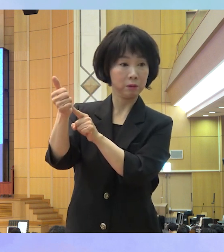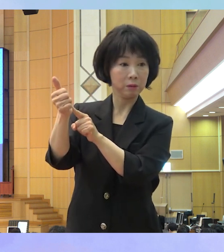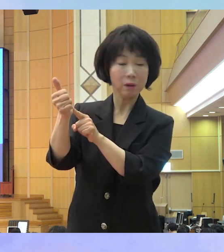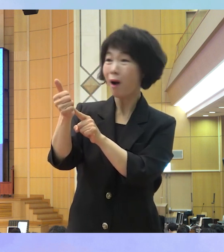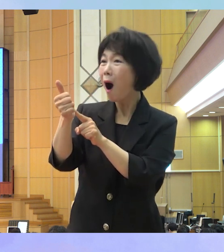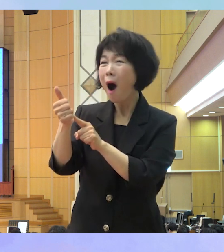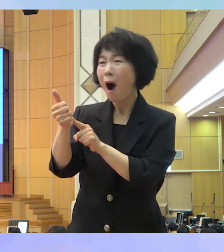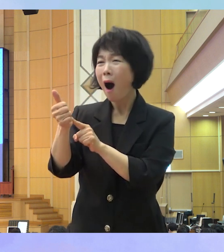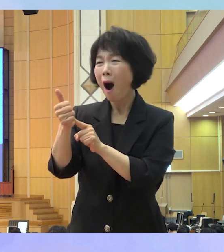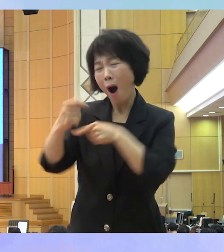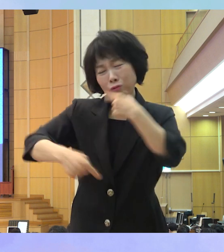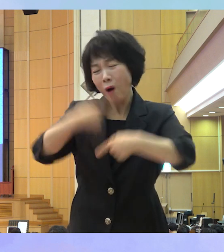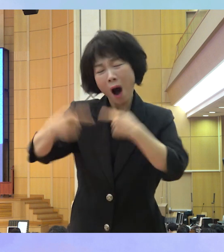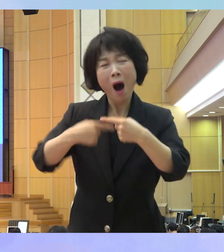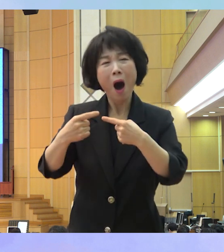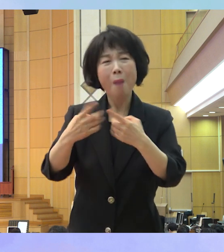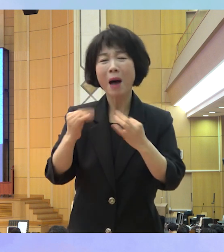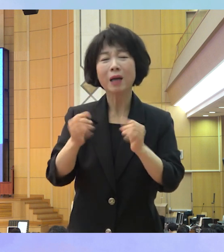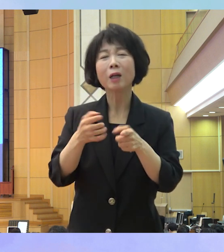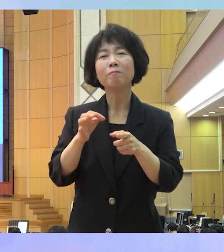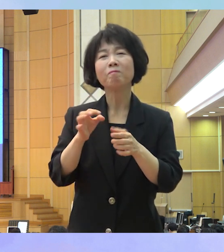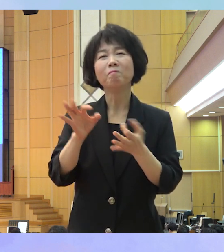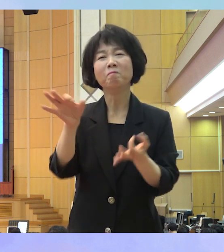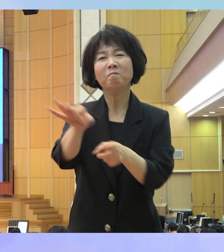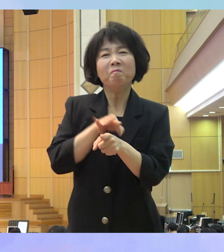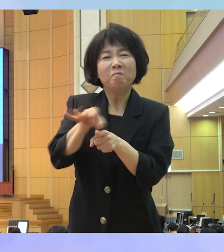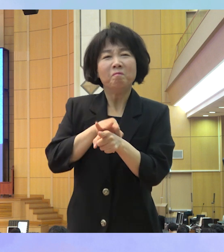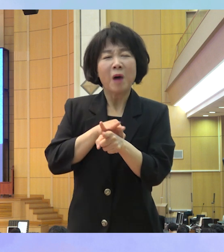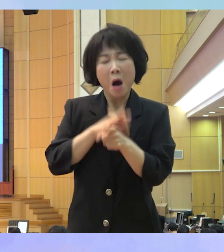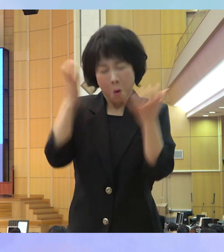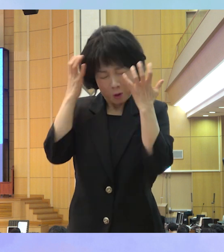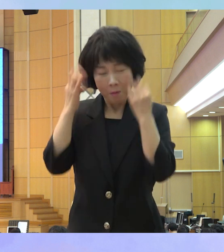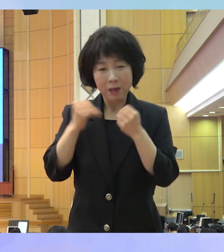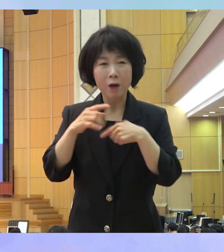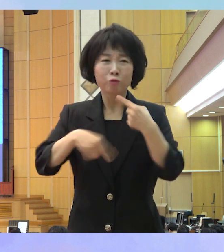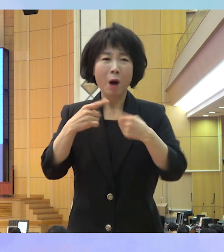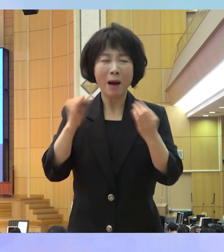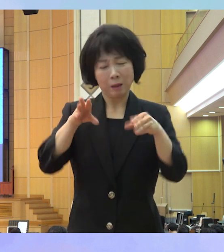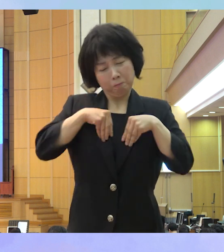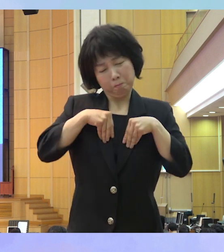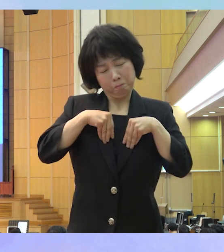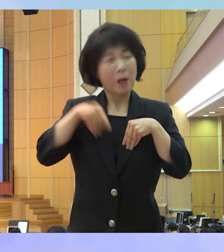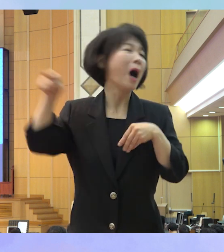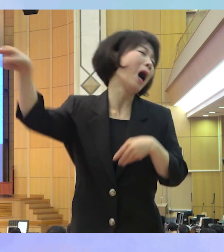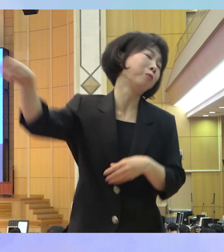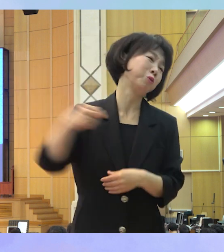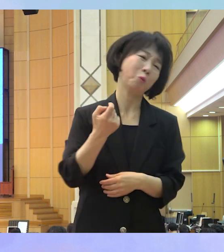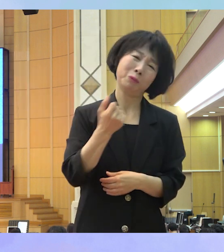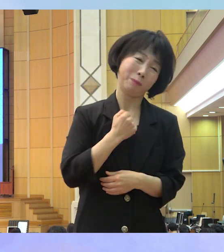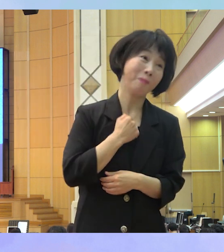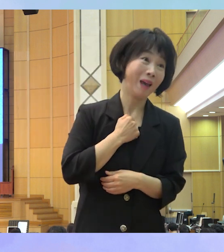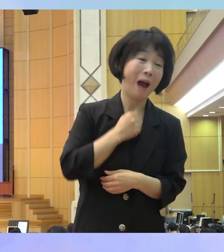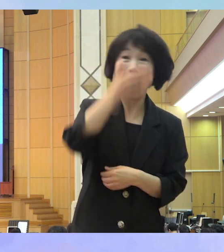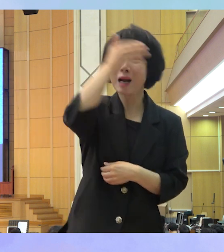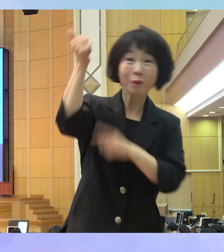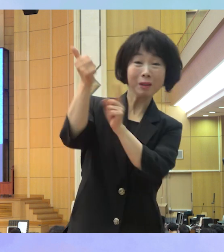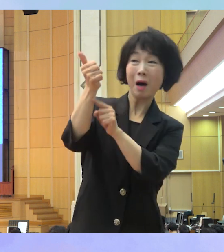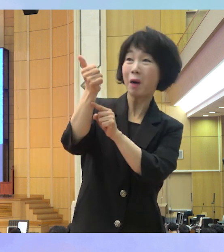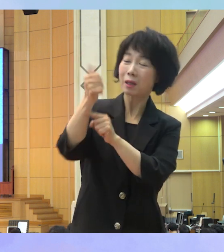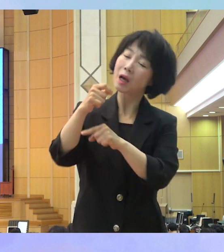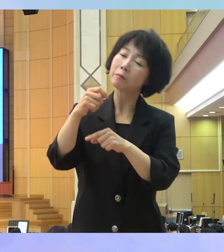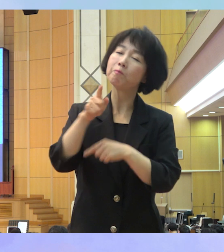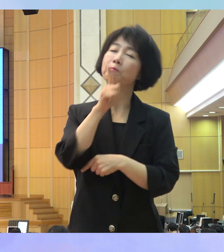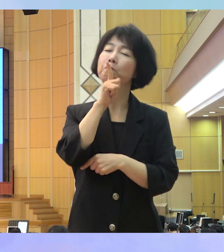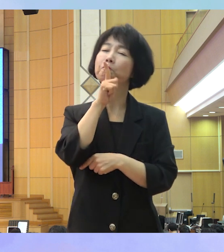말수가 별로 없으신 분이에요. 옛날 분이라 고생도 많이 하셨고, 그 말수가 그냥 없고 뭐 그냥 밥 있으면